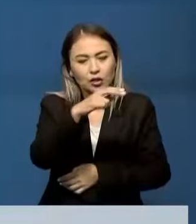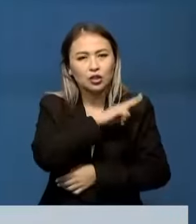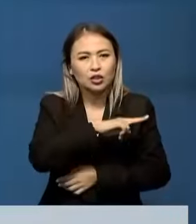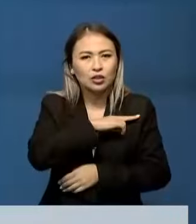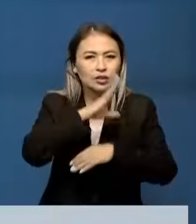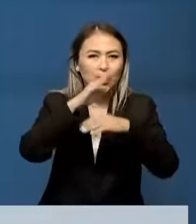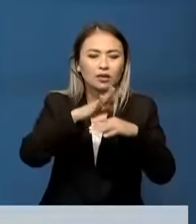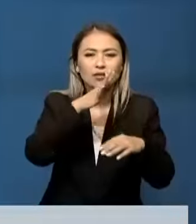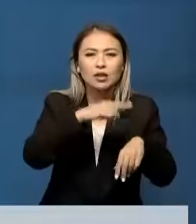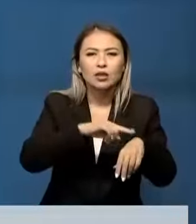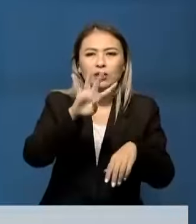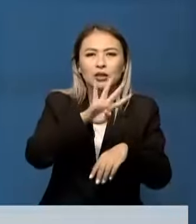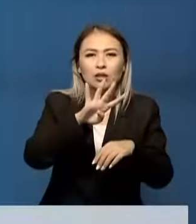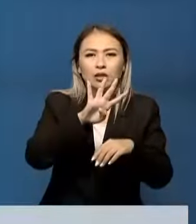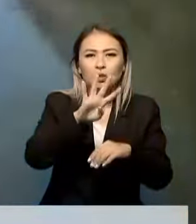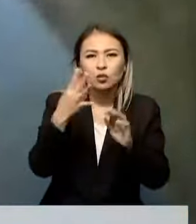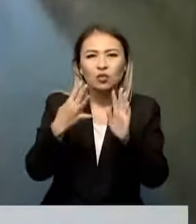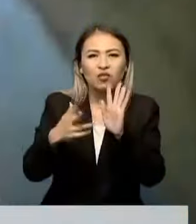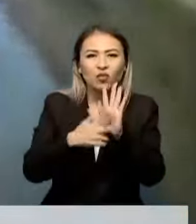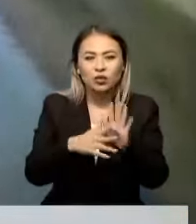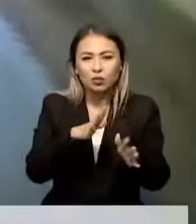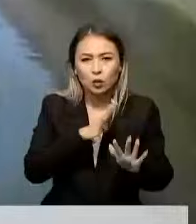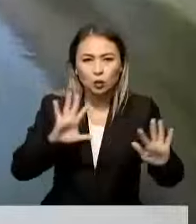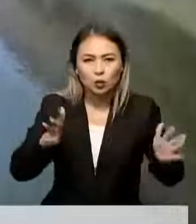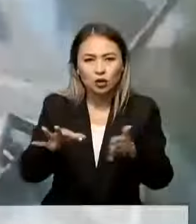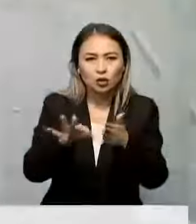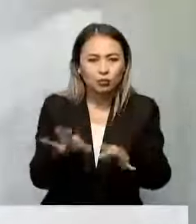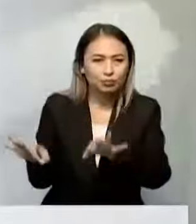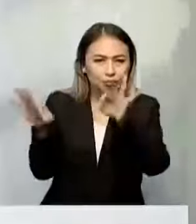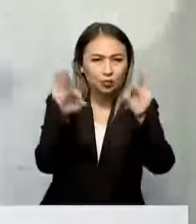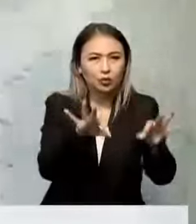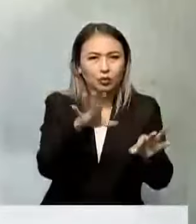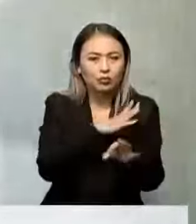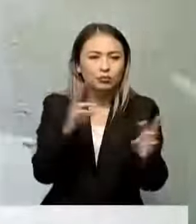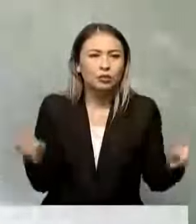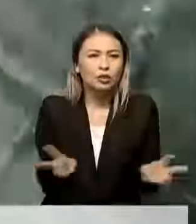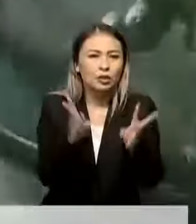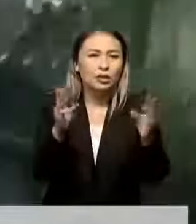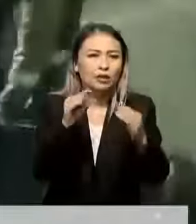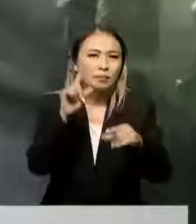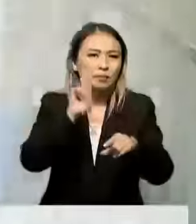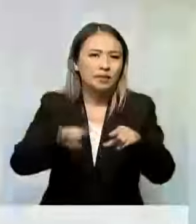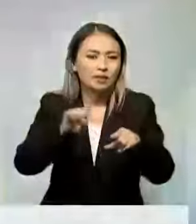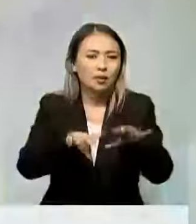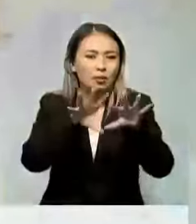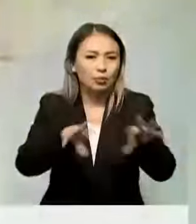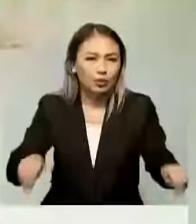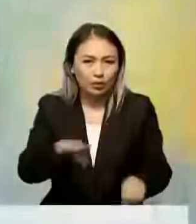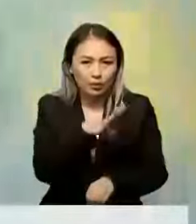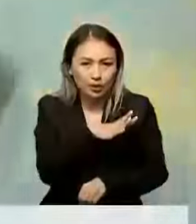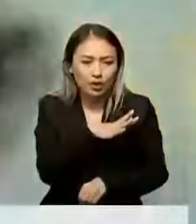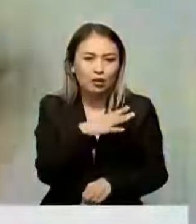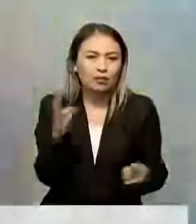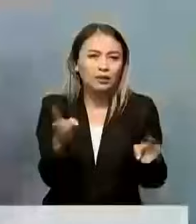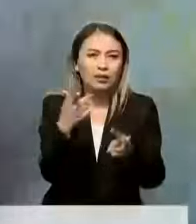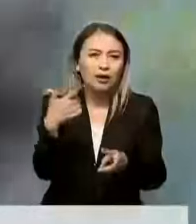қызметіне кешкі сағат 16:48-де түскен. Оқиға орнына шұғыл жеткен құтқарушылар отқа оранған көлікті тез арада сөндірді. Алайда қызыл